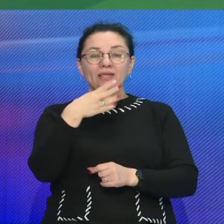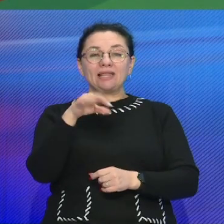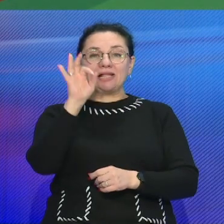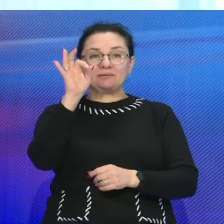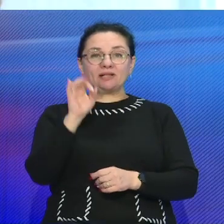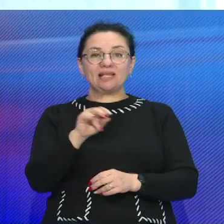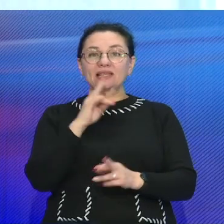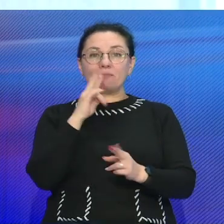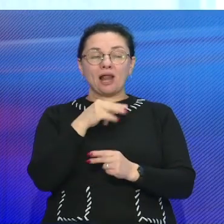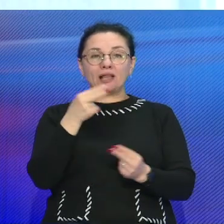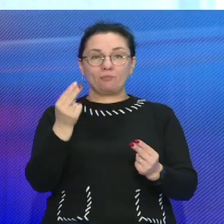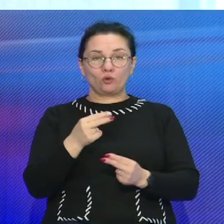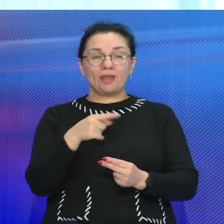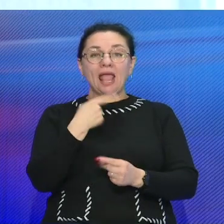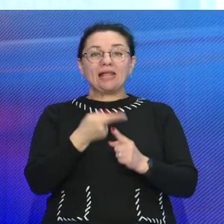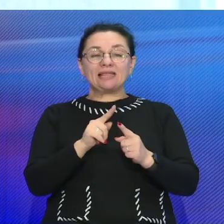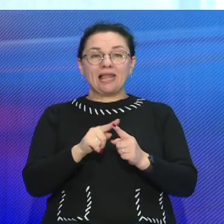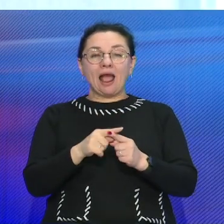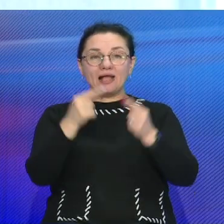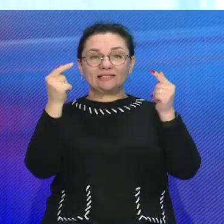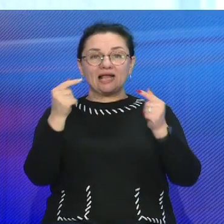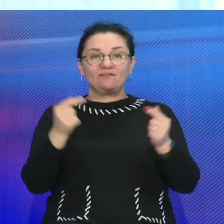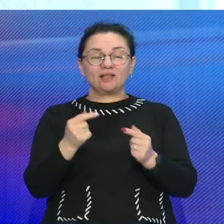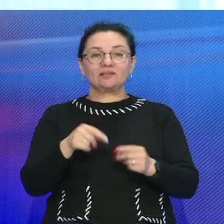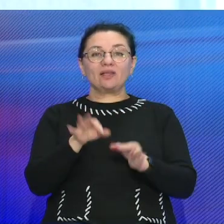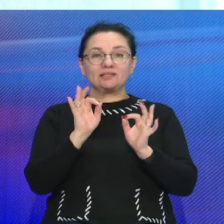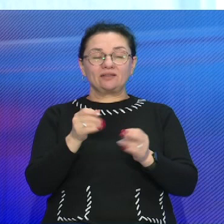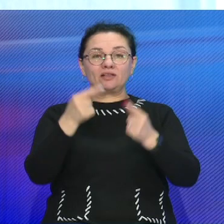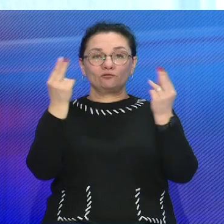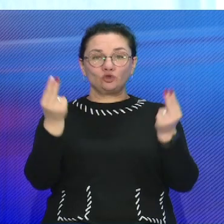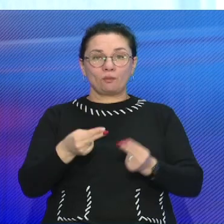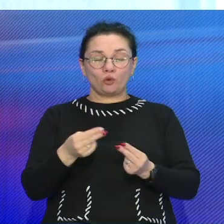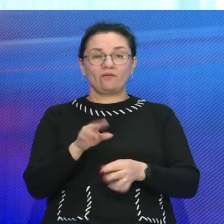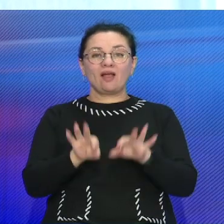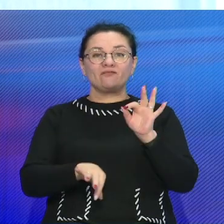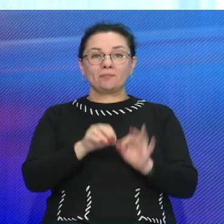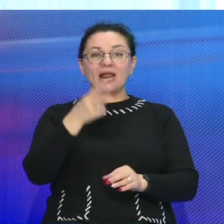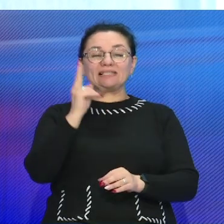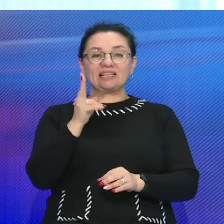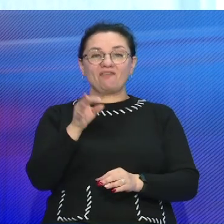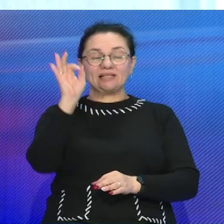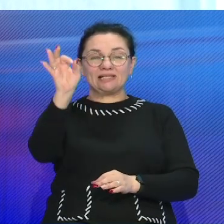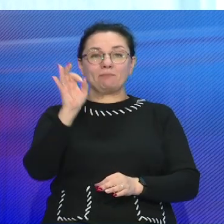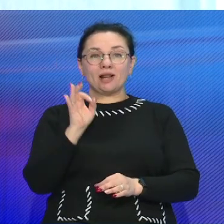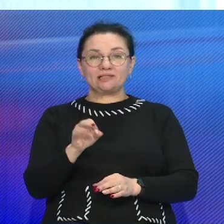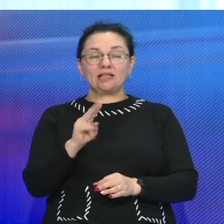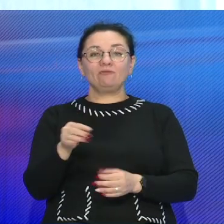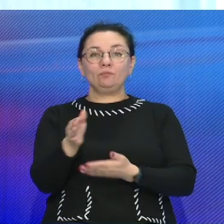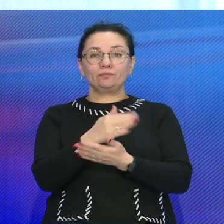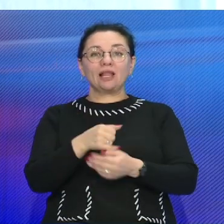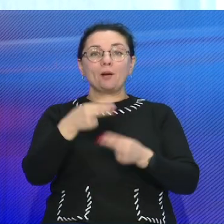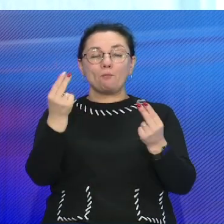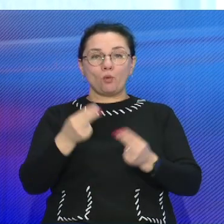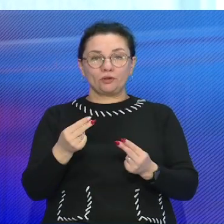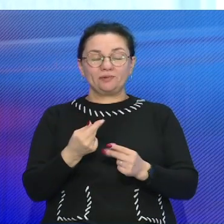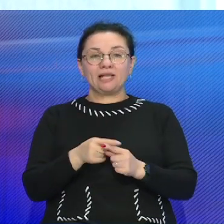подпісаў. Для праверкі даставернасці подпісей в падпісных лістах отбирается 20% от общего количества подписей, необходимых для